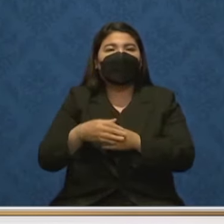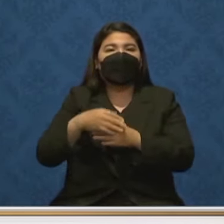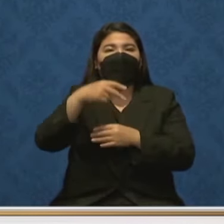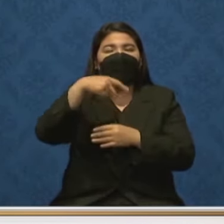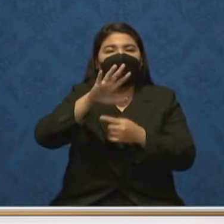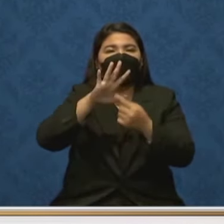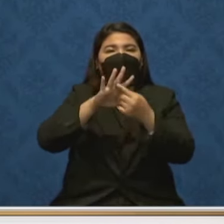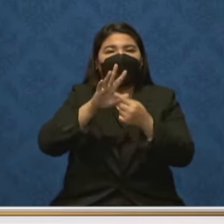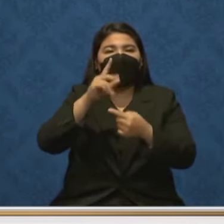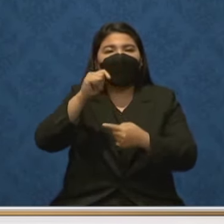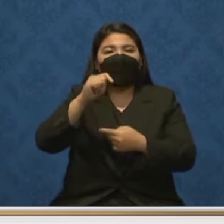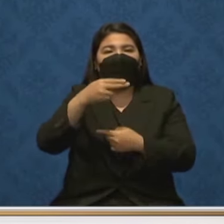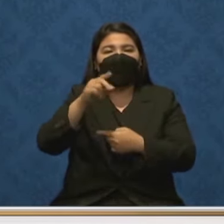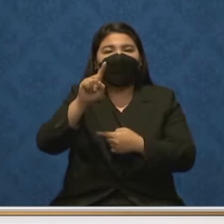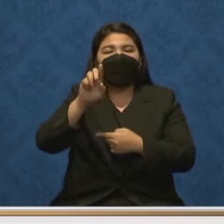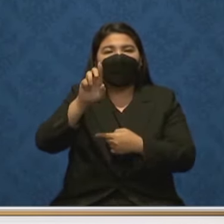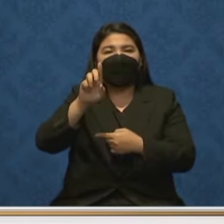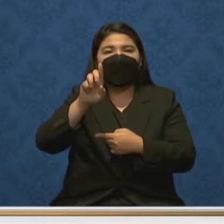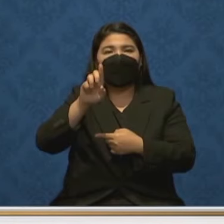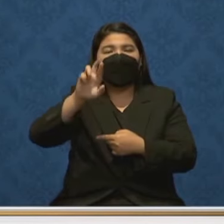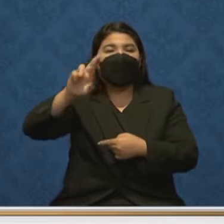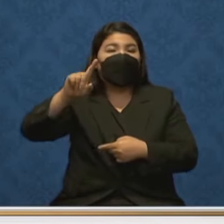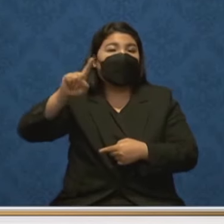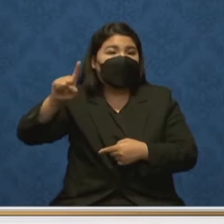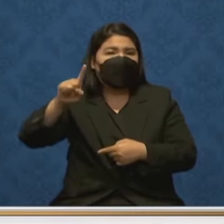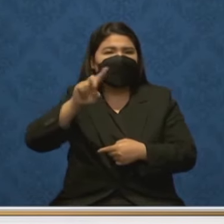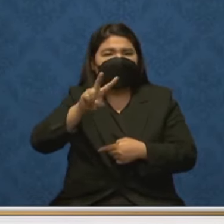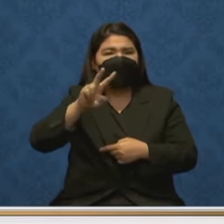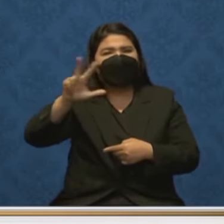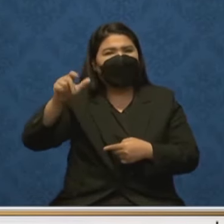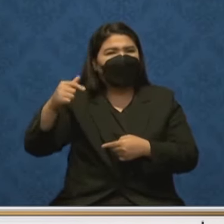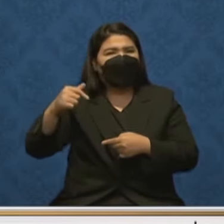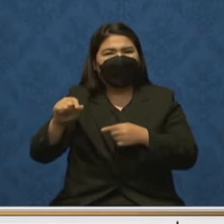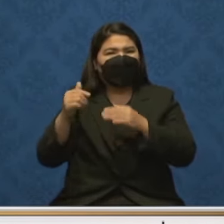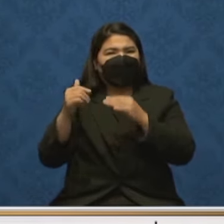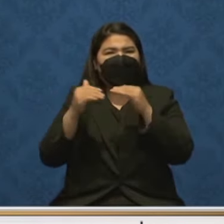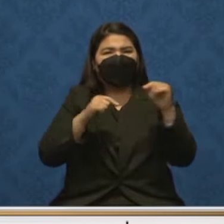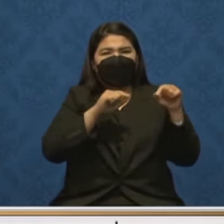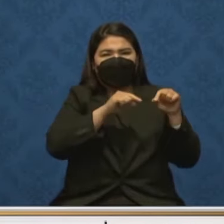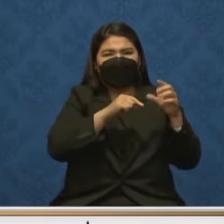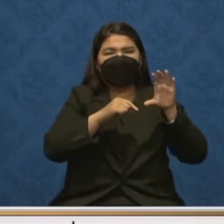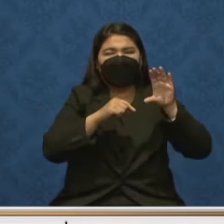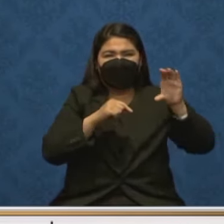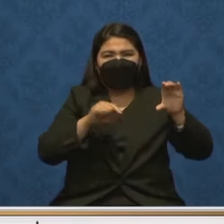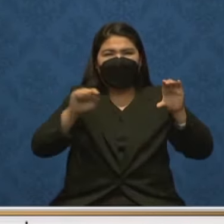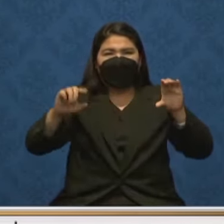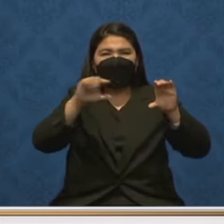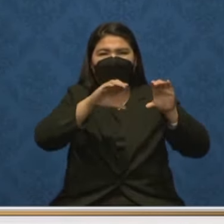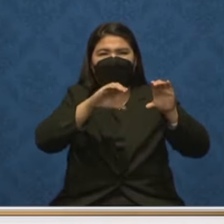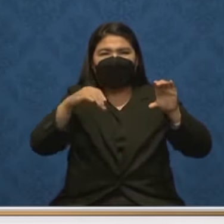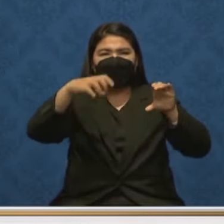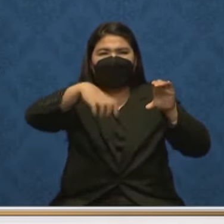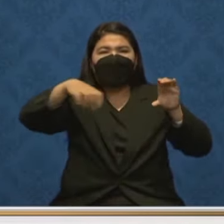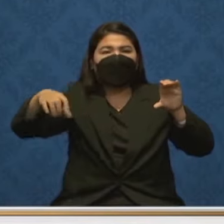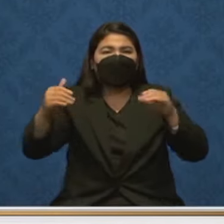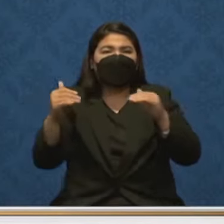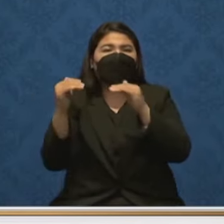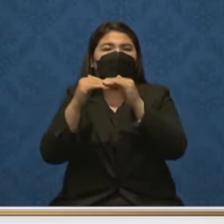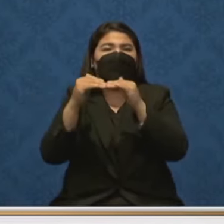บวกงบของตำรวจภูทองสอบภูธร 2-3หน่วยงานค่ะกล่าวคือตำรวจนครบาลที่ทำงาน